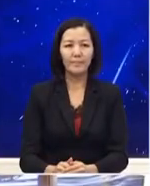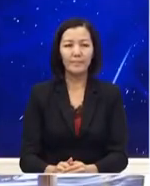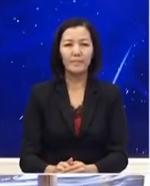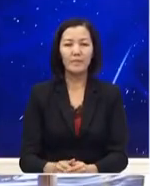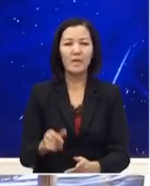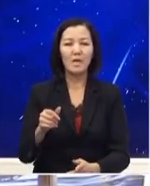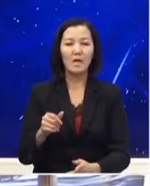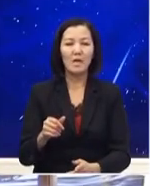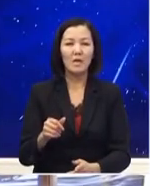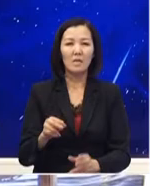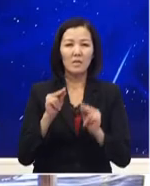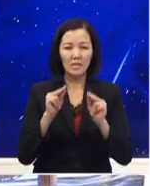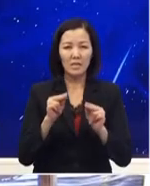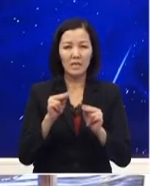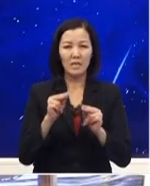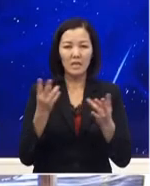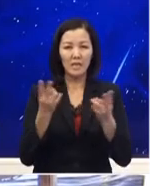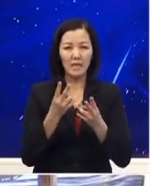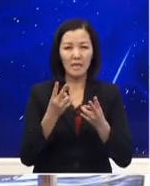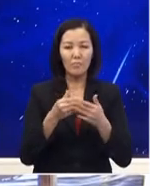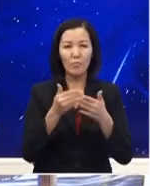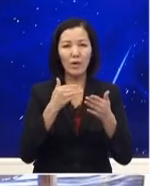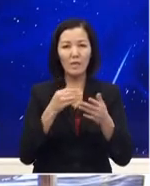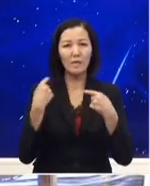Жасыратын жоқ, осыған дейін басқаша болды.